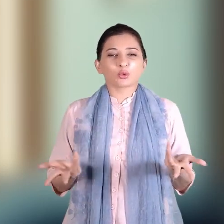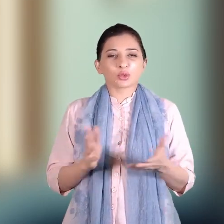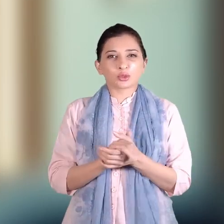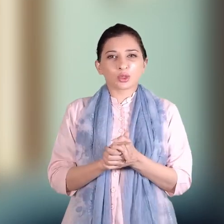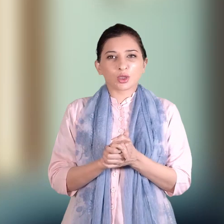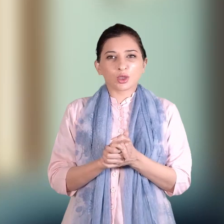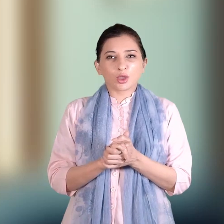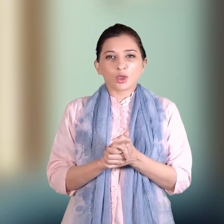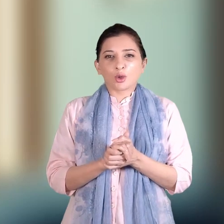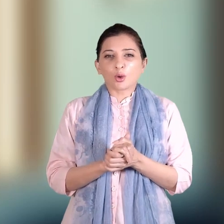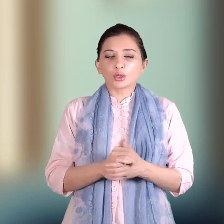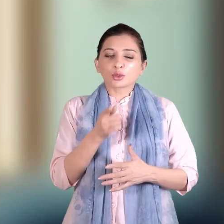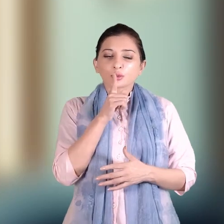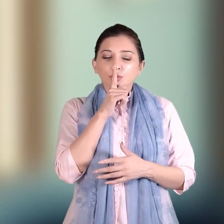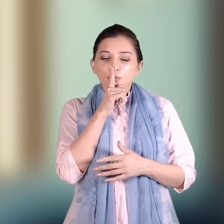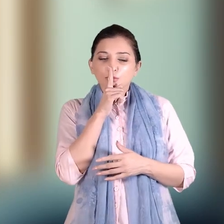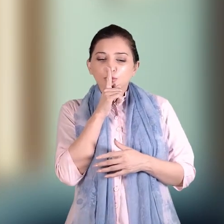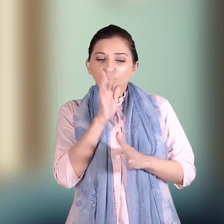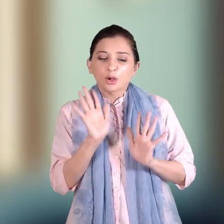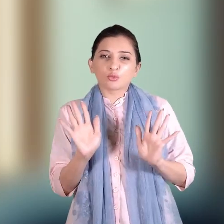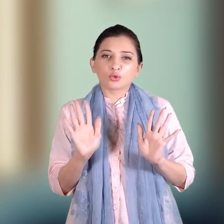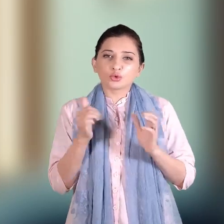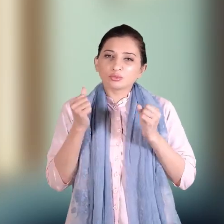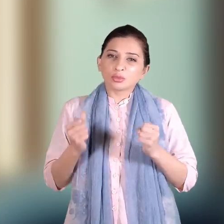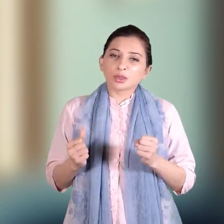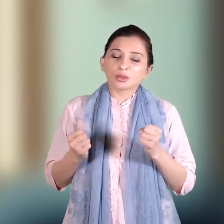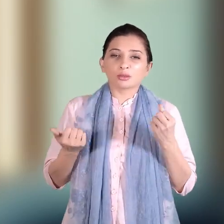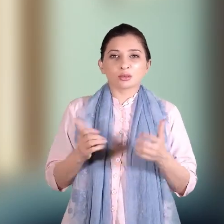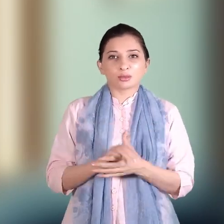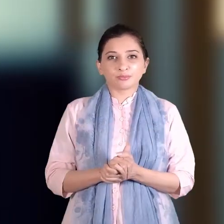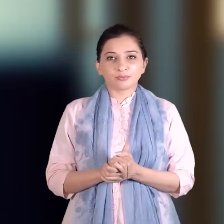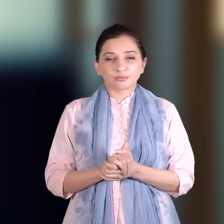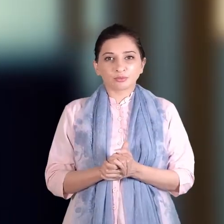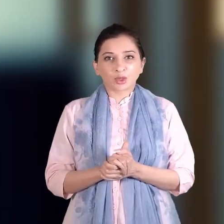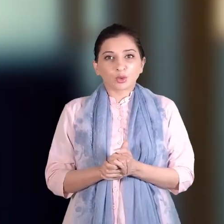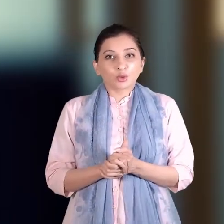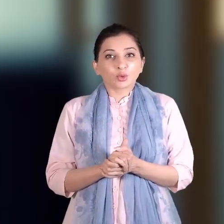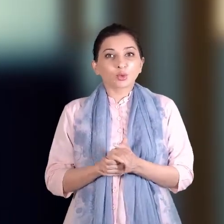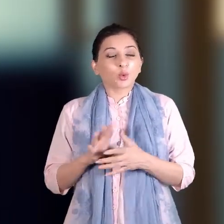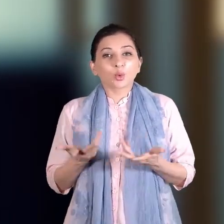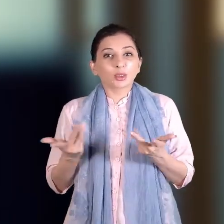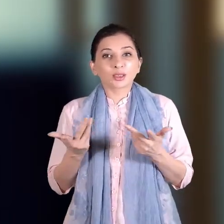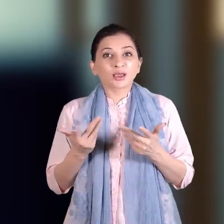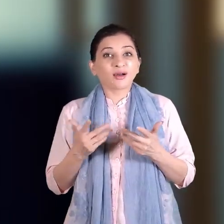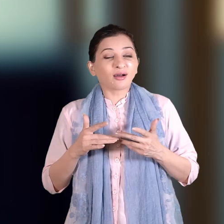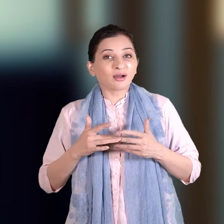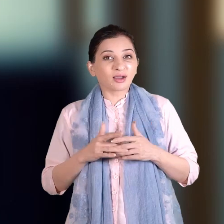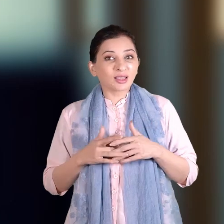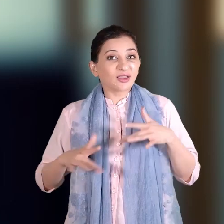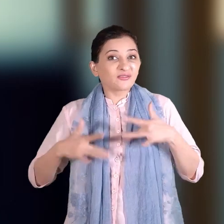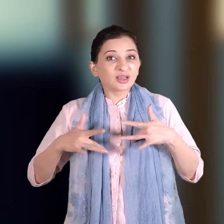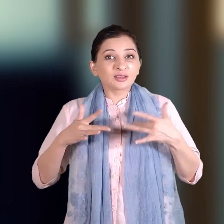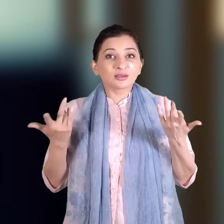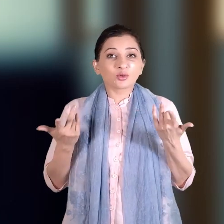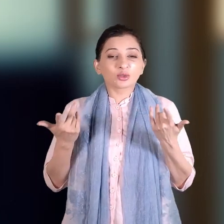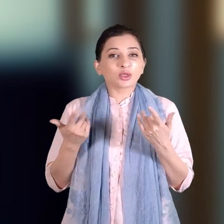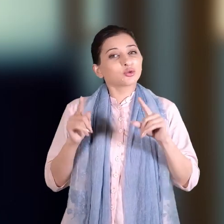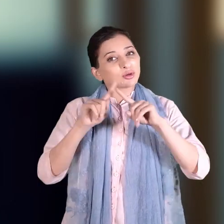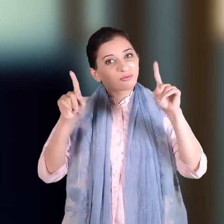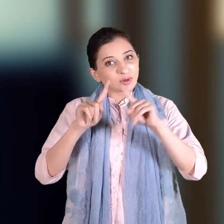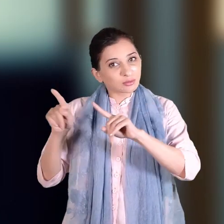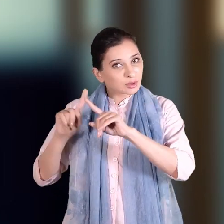अपने एक shell में चली जाती हैं, इतना बात नहीं कर पाती हैं. So they experience a range of emotions. And so